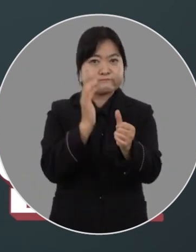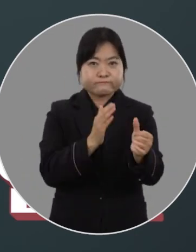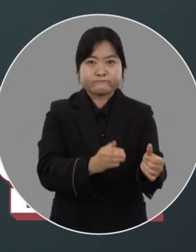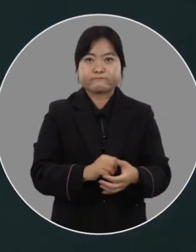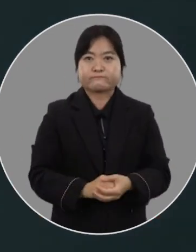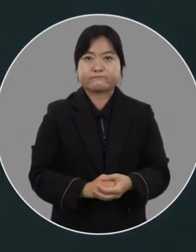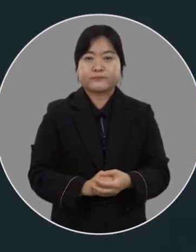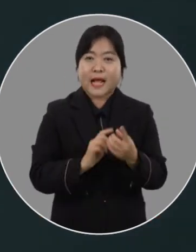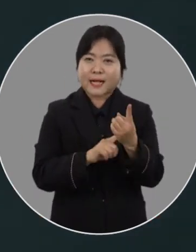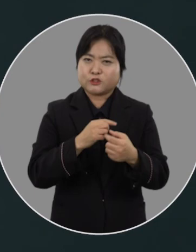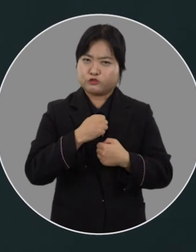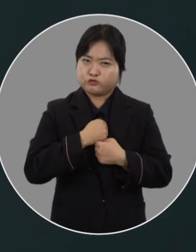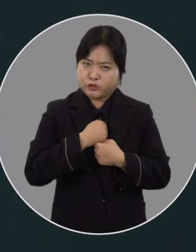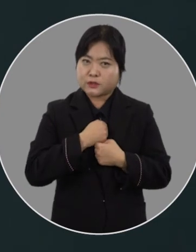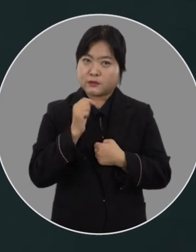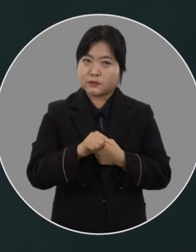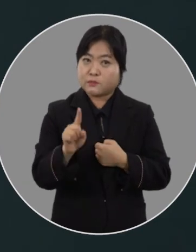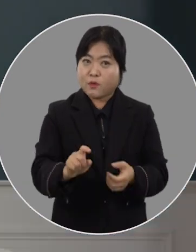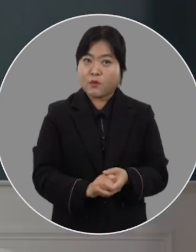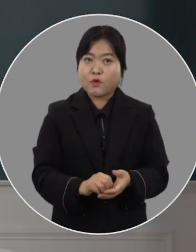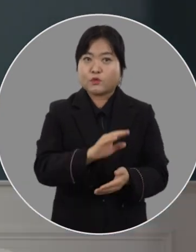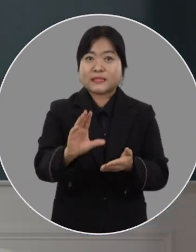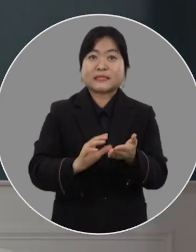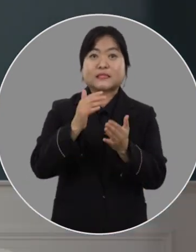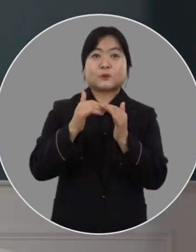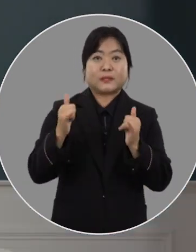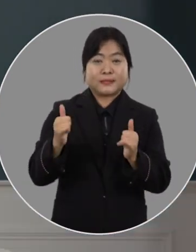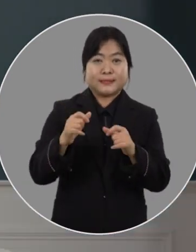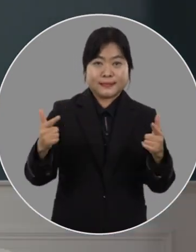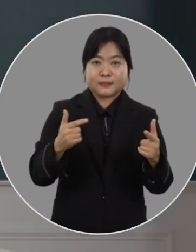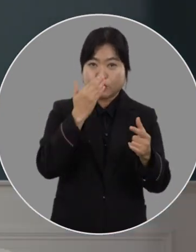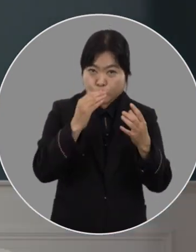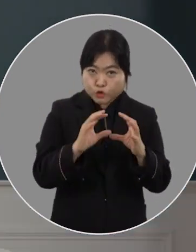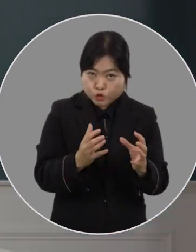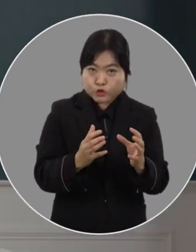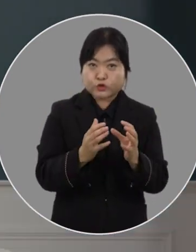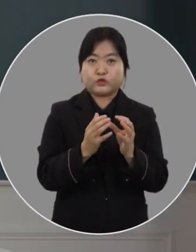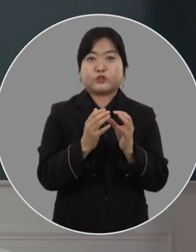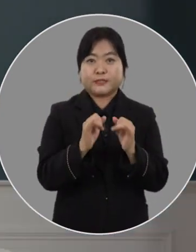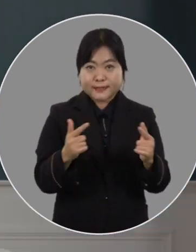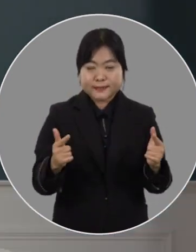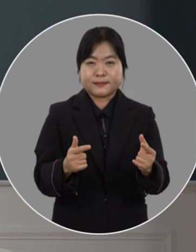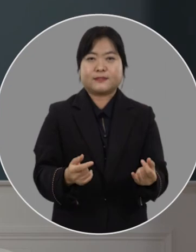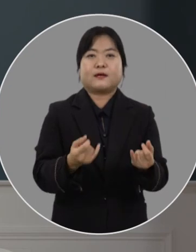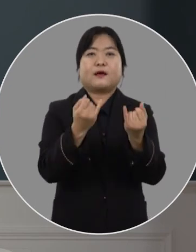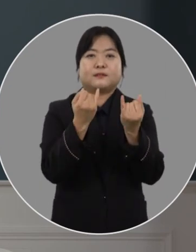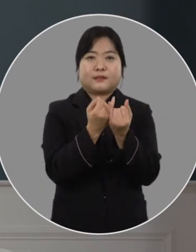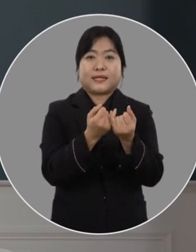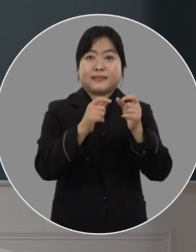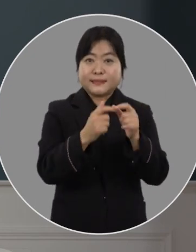해주셨으면 좋겠고요. 한 가지 주의해야 될 것은 우리는 그리스도교인들,